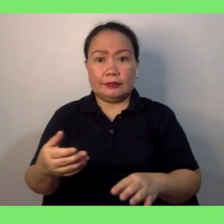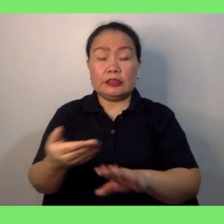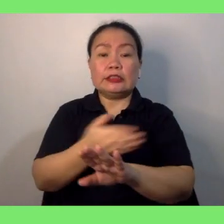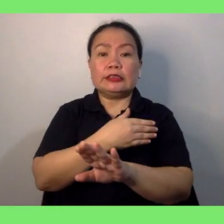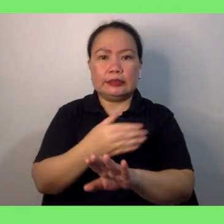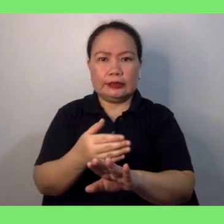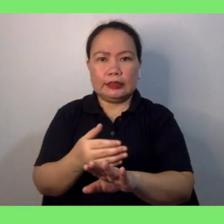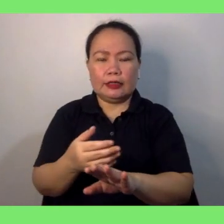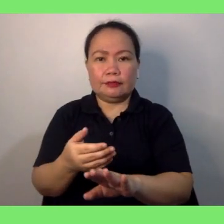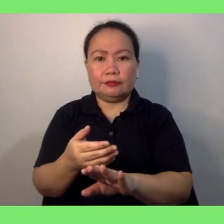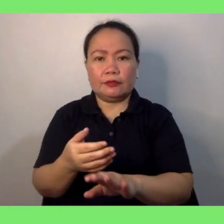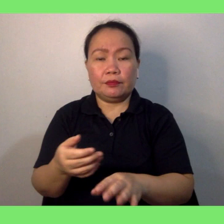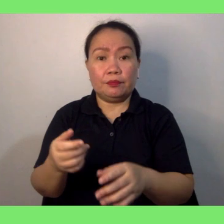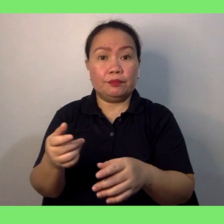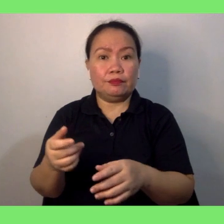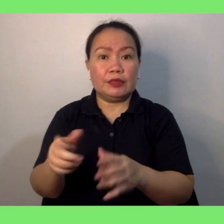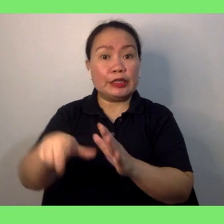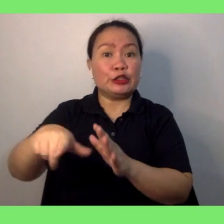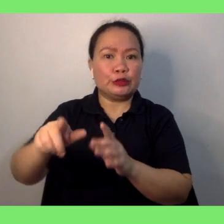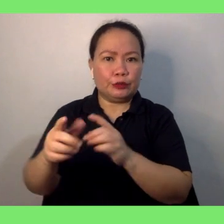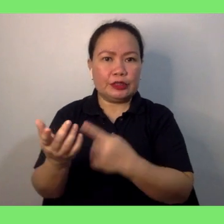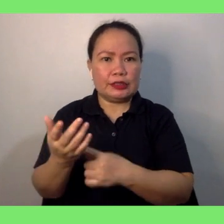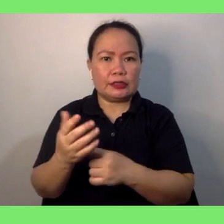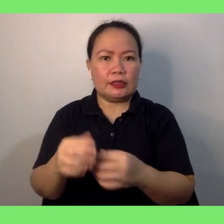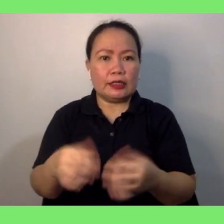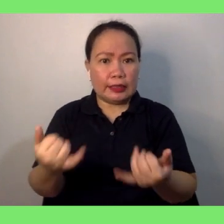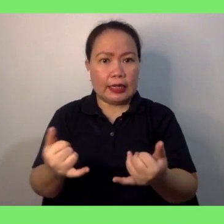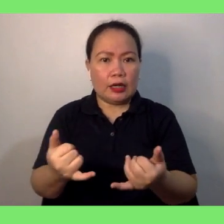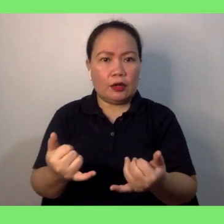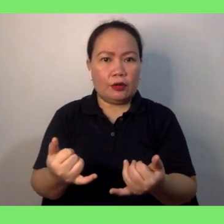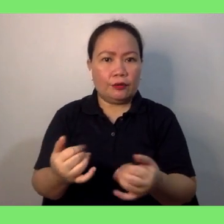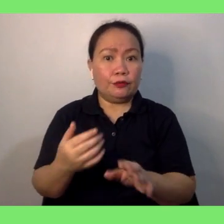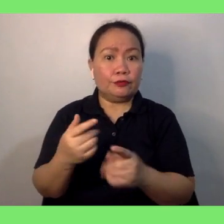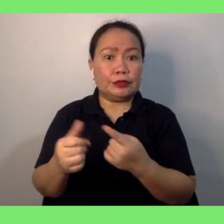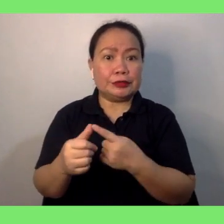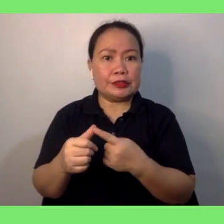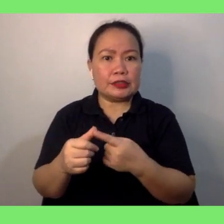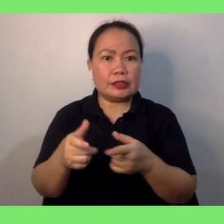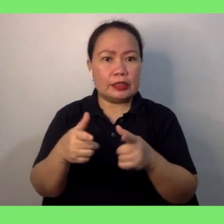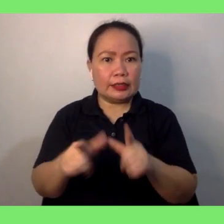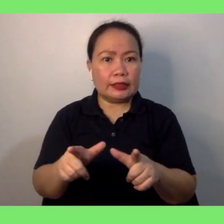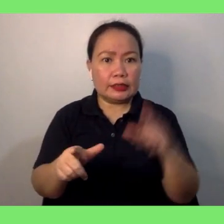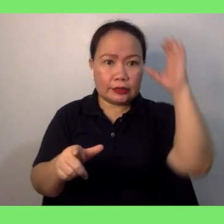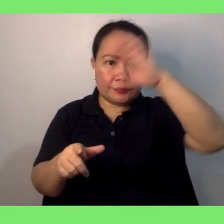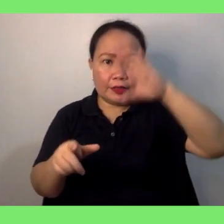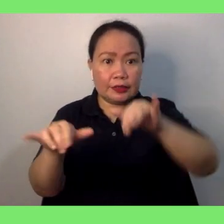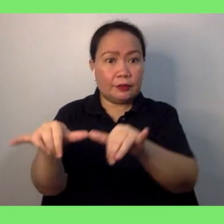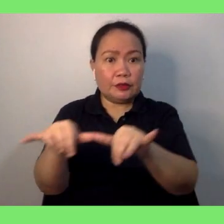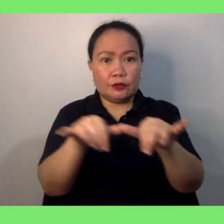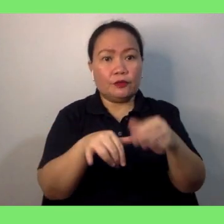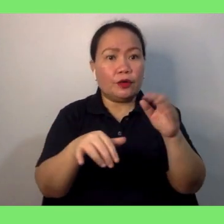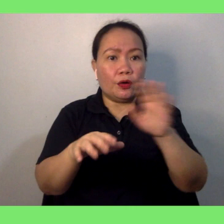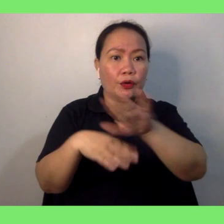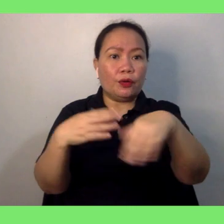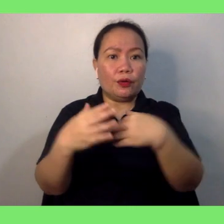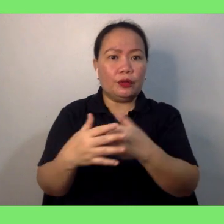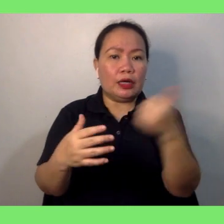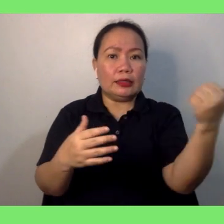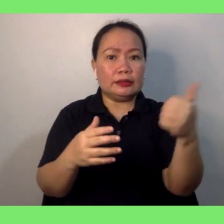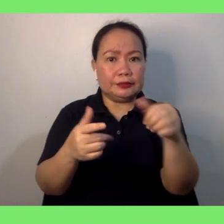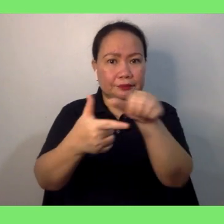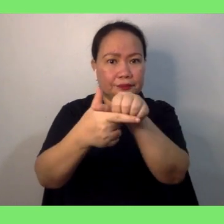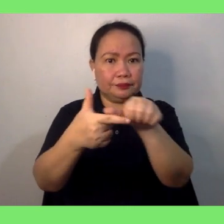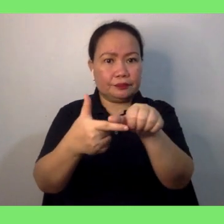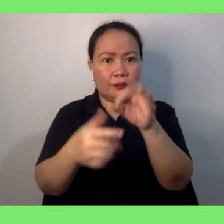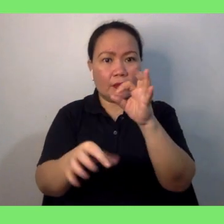first the measure of all the other angles. So, paano natin makukuha yung measure ng